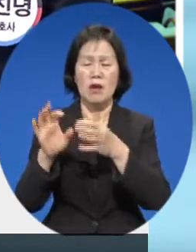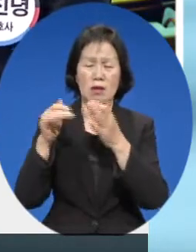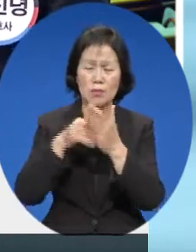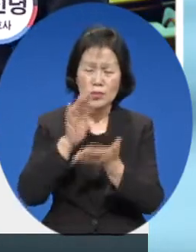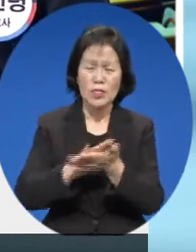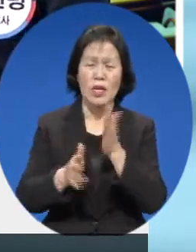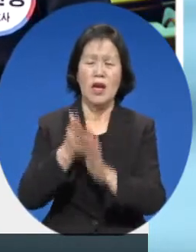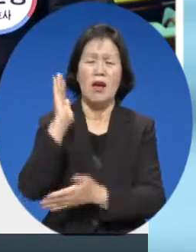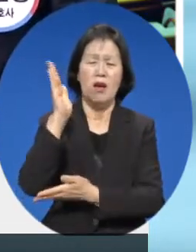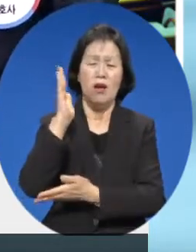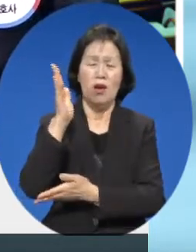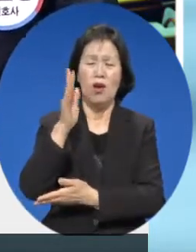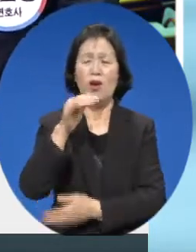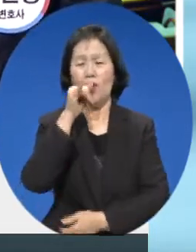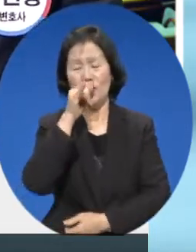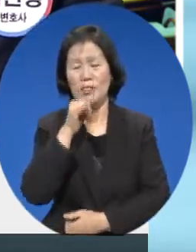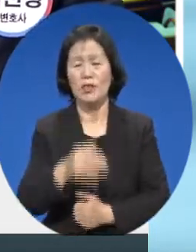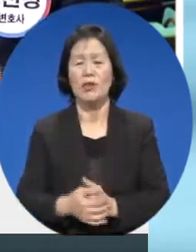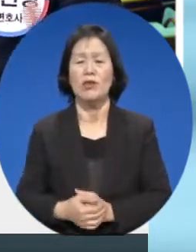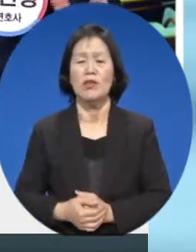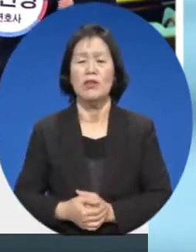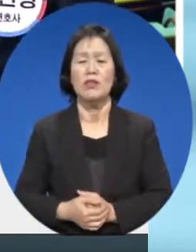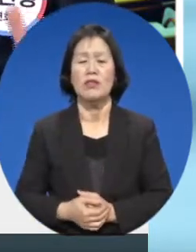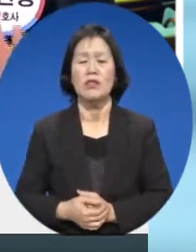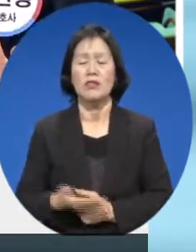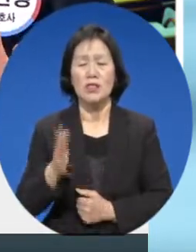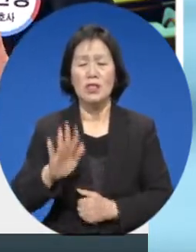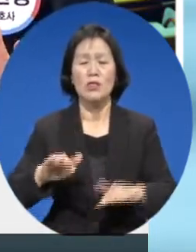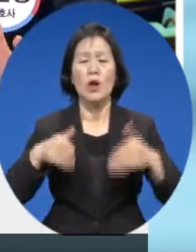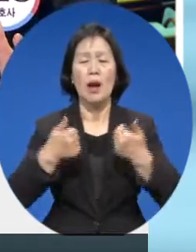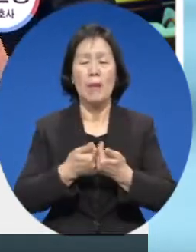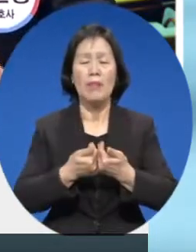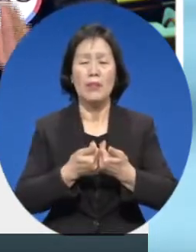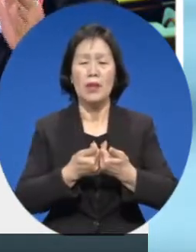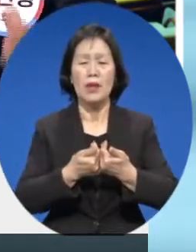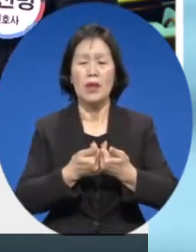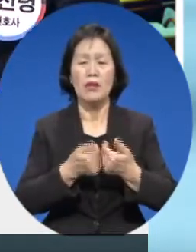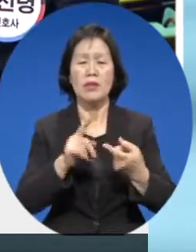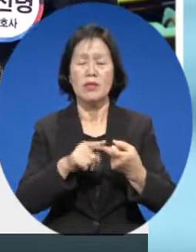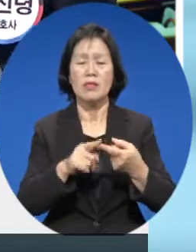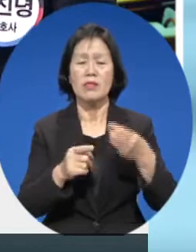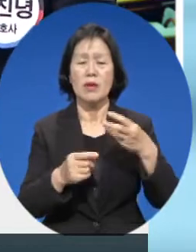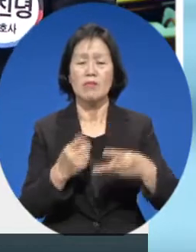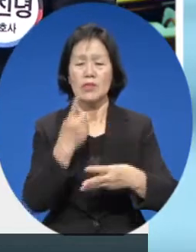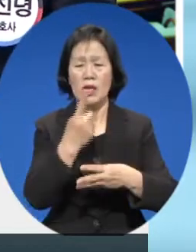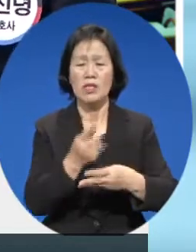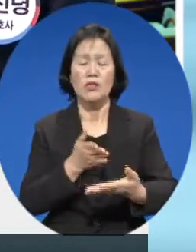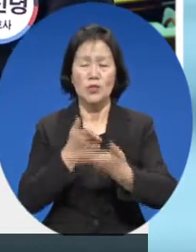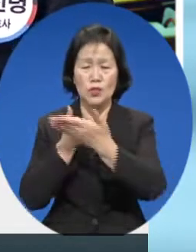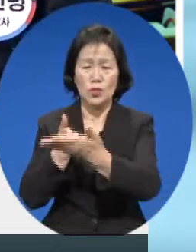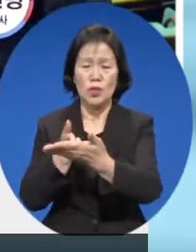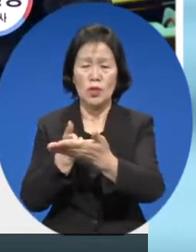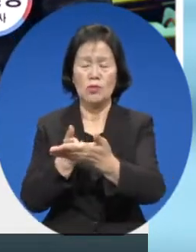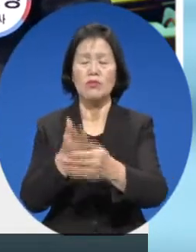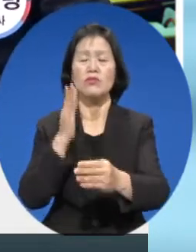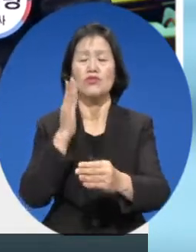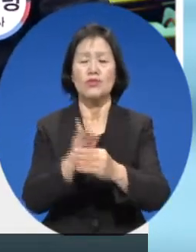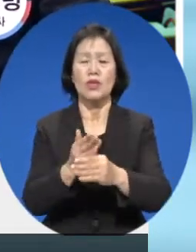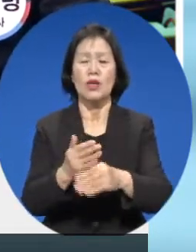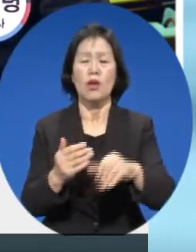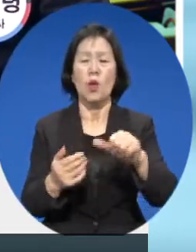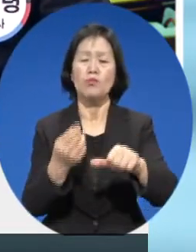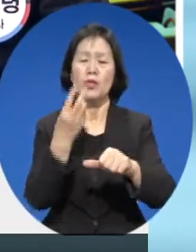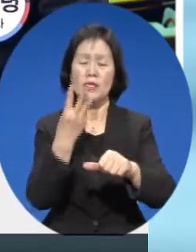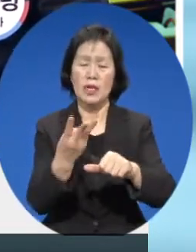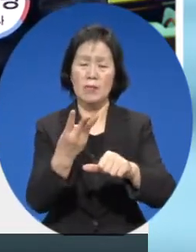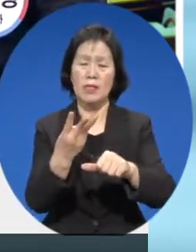하게 되죠 그런데 그 또한 그 반대하는 의 사측에서 3분의 1이 요청을 하고 그 중에 5분의 3 에